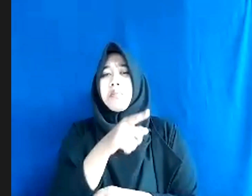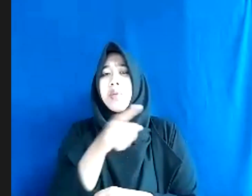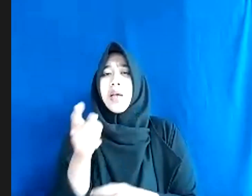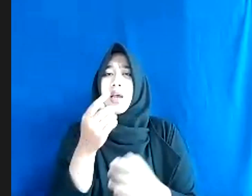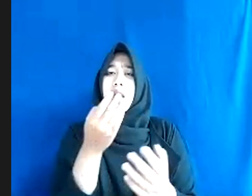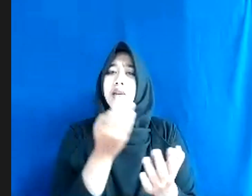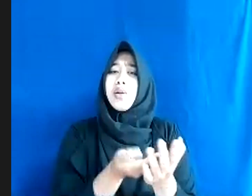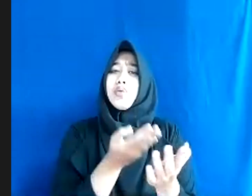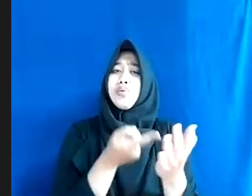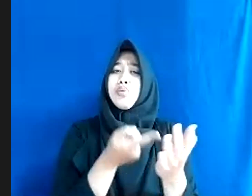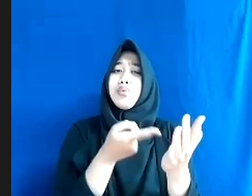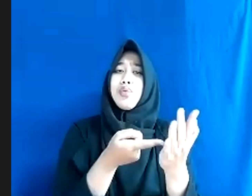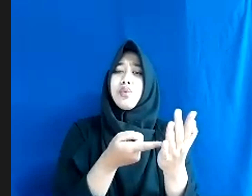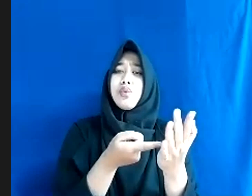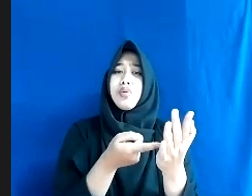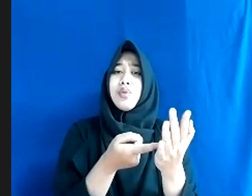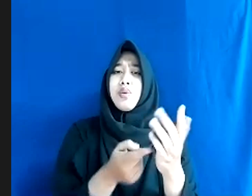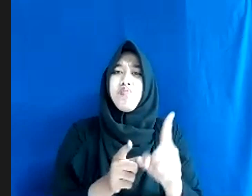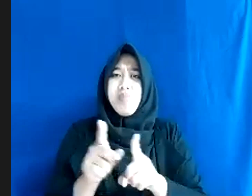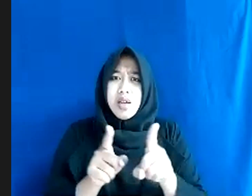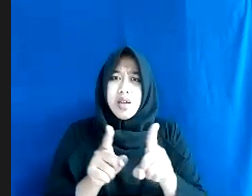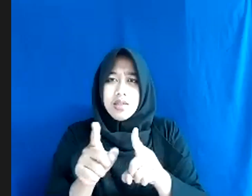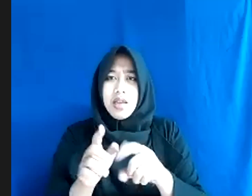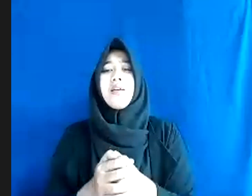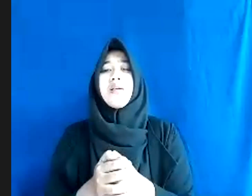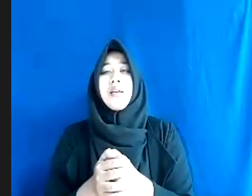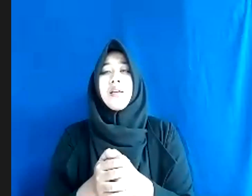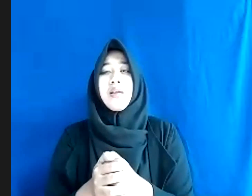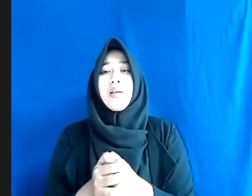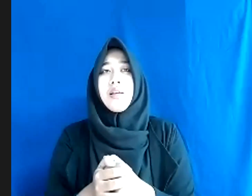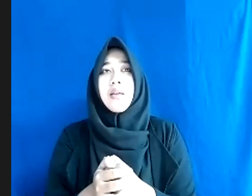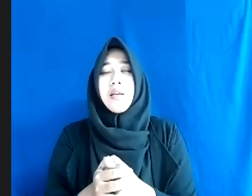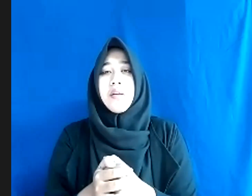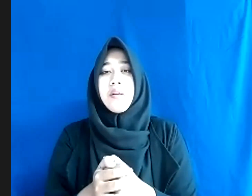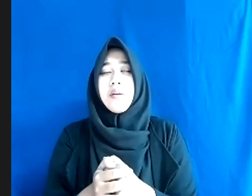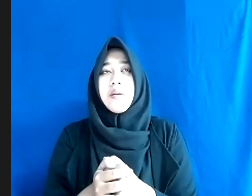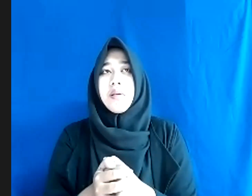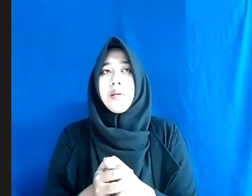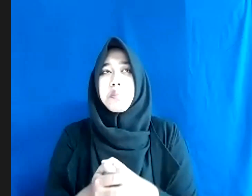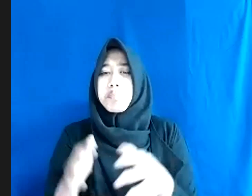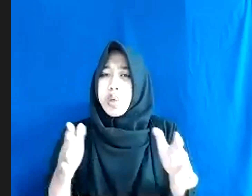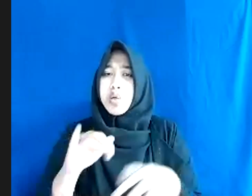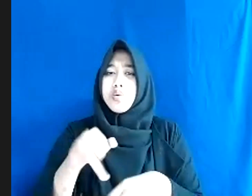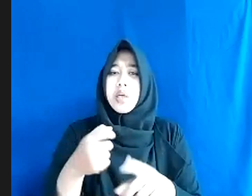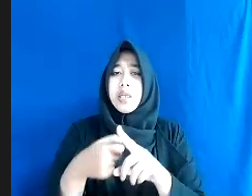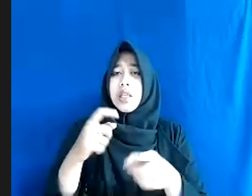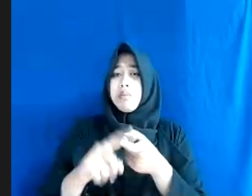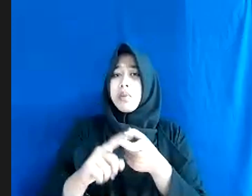lain. Seperti itu. Terus banyak juga dari teman-teman saya yang sekarang pengangguran